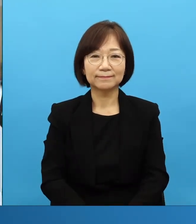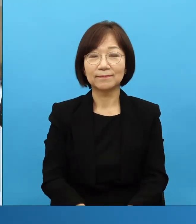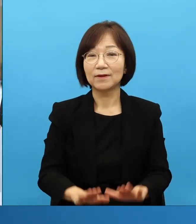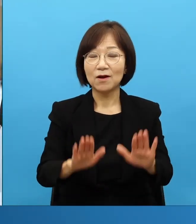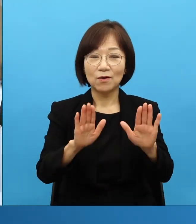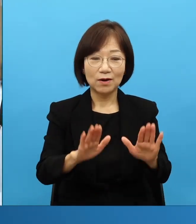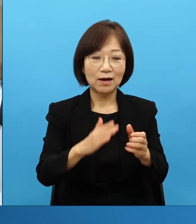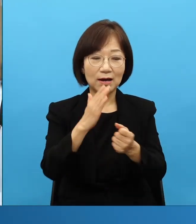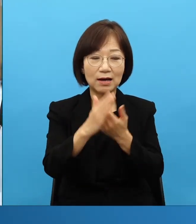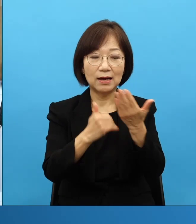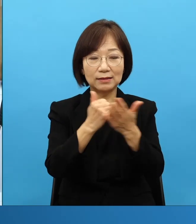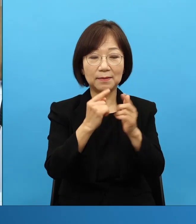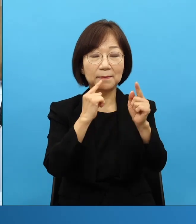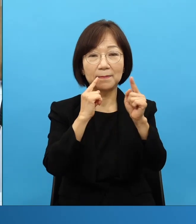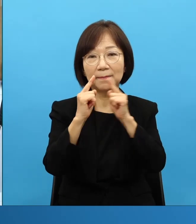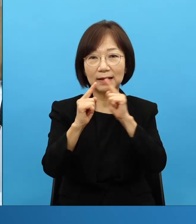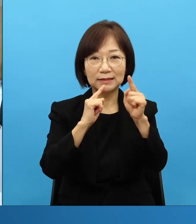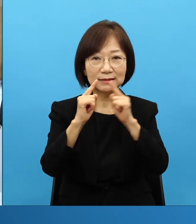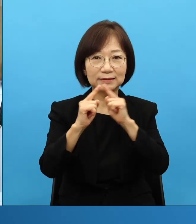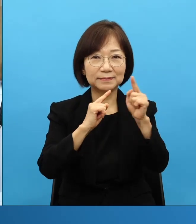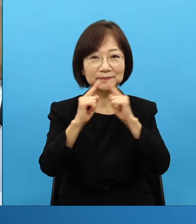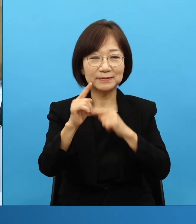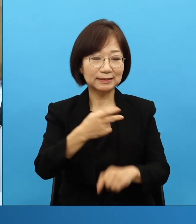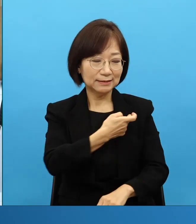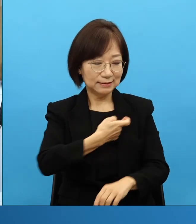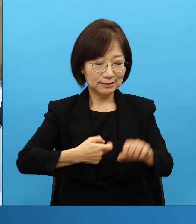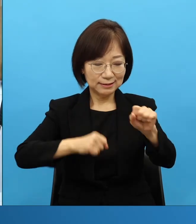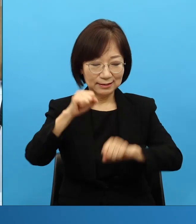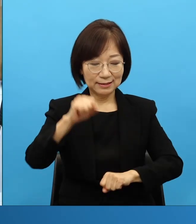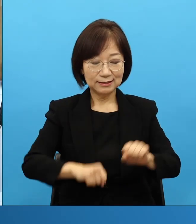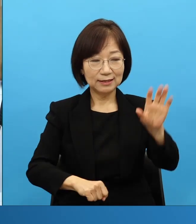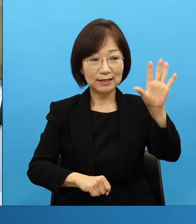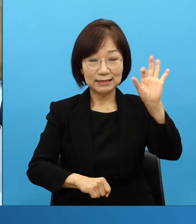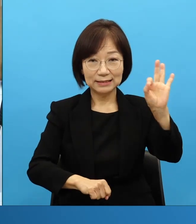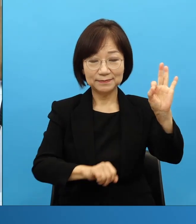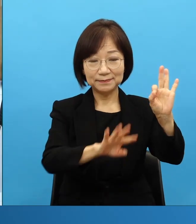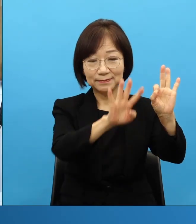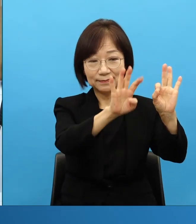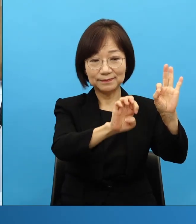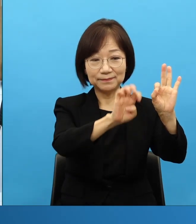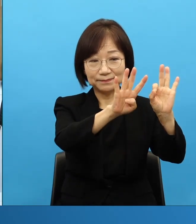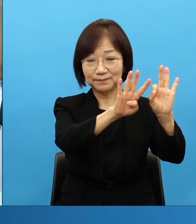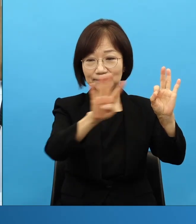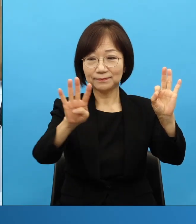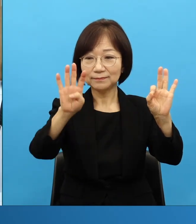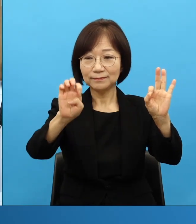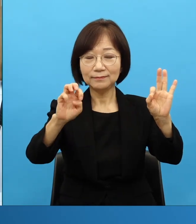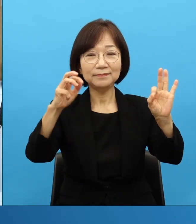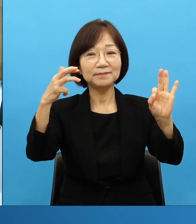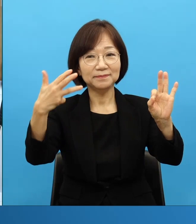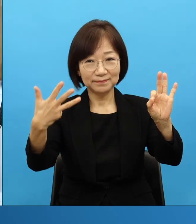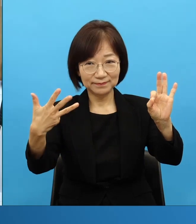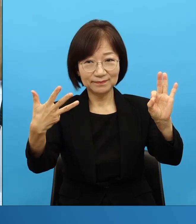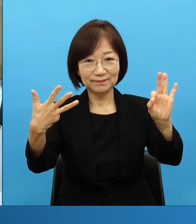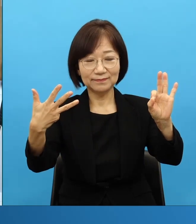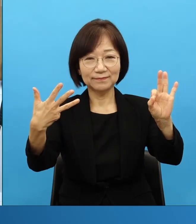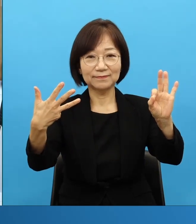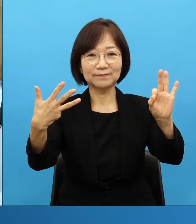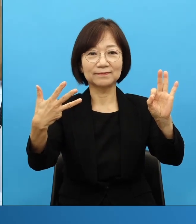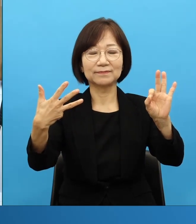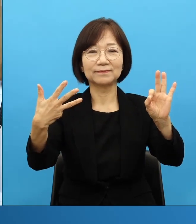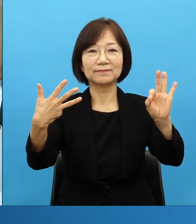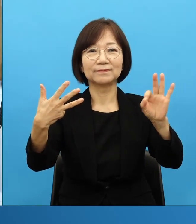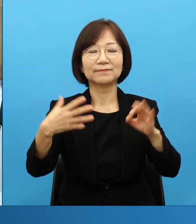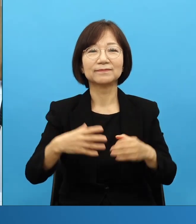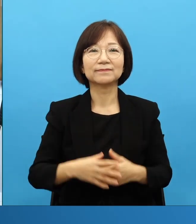이번 주 주시는 하나님의 언약의 말씀은 사도행전 10장 44절에서 48절 말씀입니다. The eternal covenant word that God has given to us for this